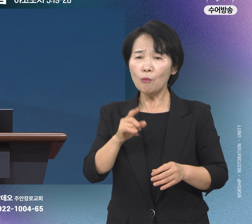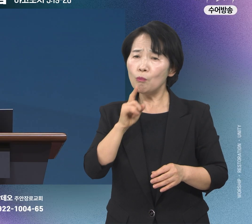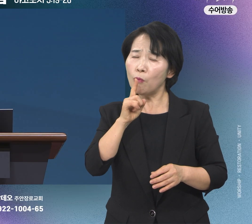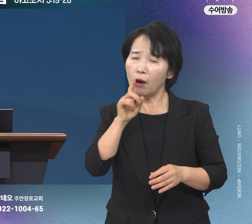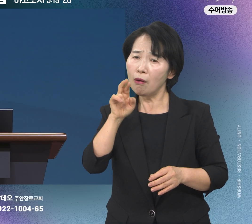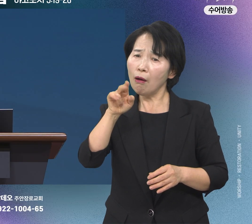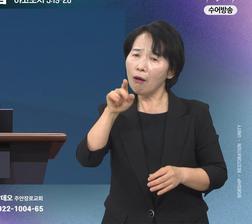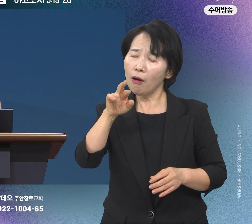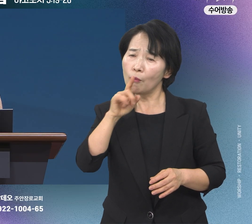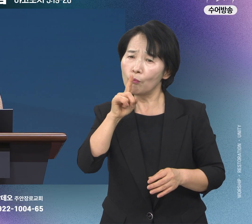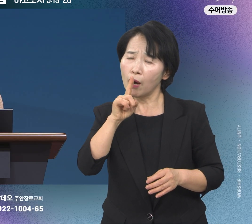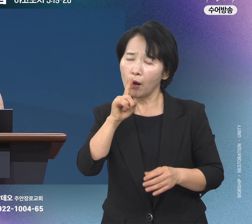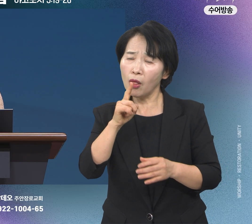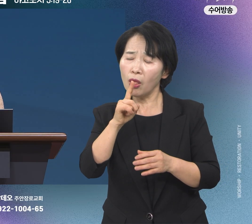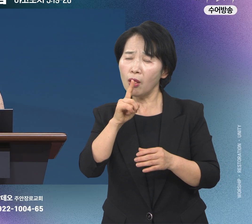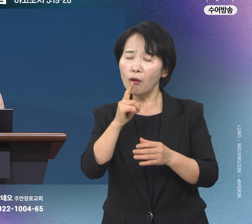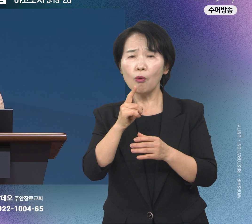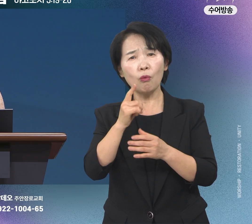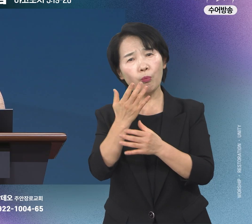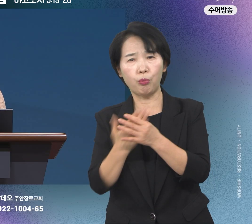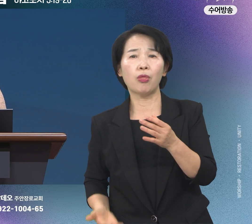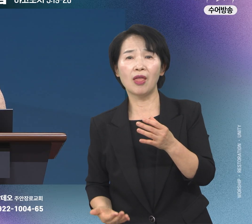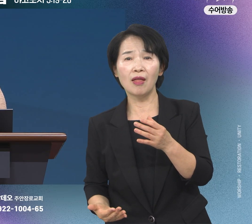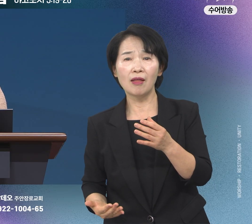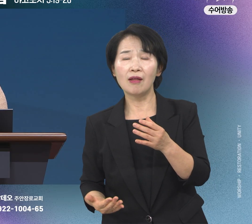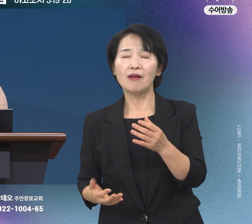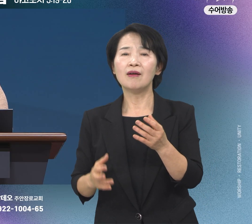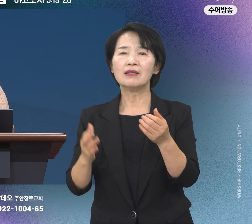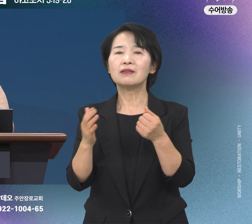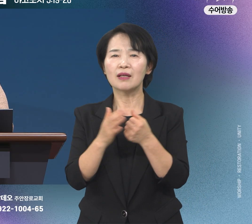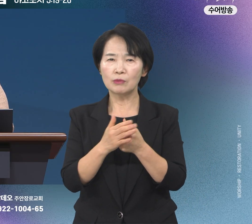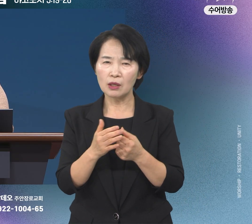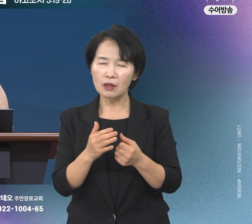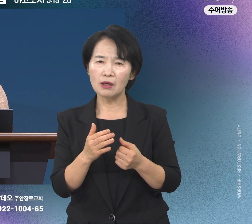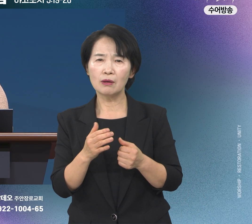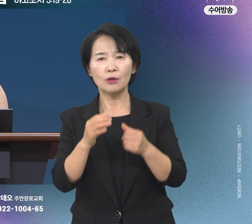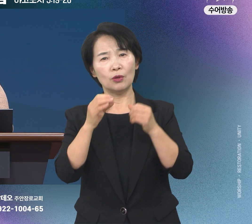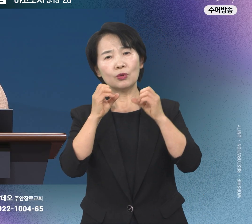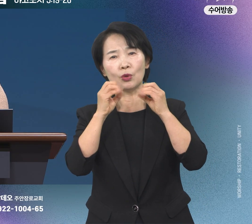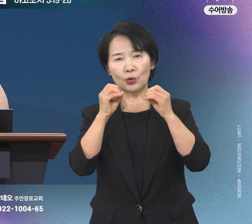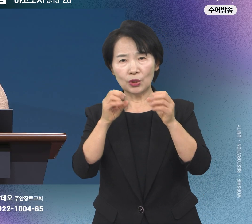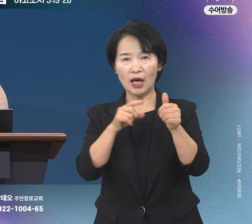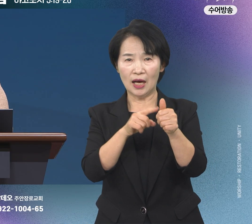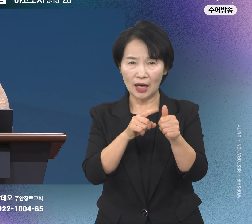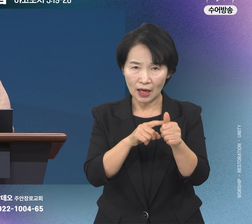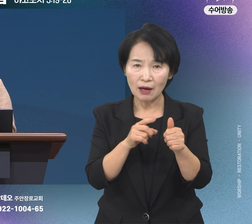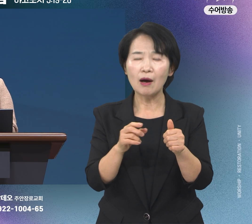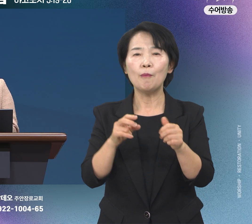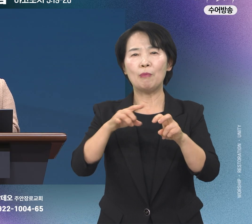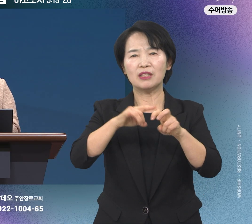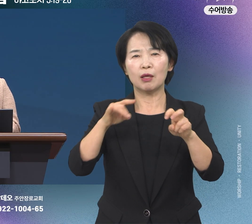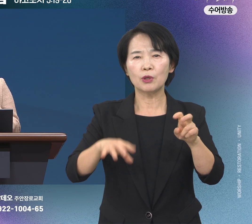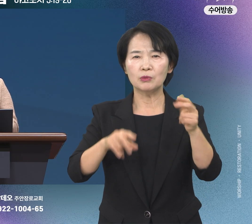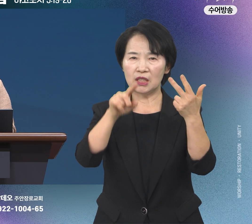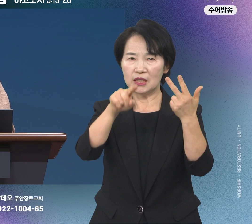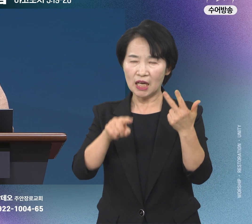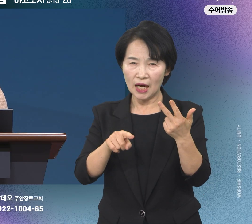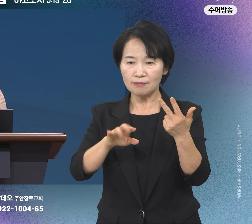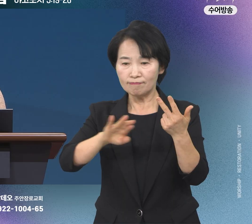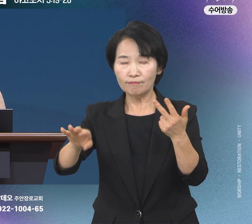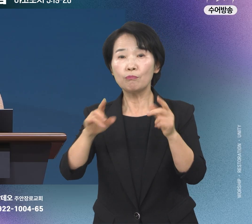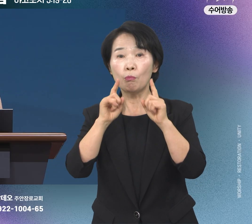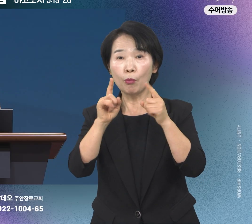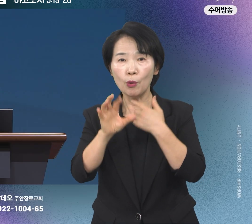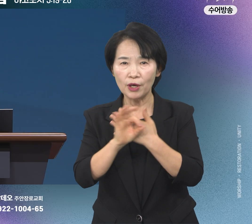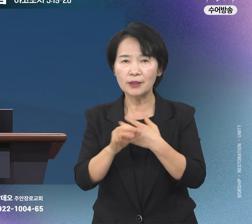떠오르지 않았습니다. 그러면서 이제 이어서 전도사가 말하길 마태복음 7장 21절을 한번 펴보시죠.